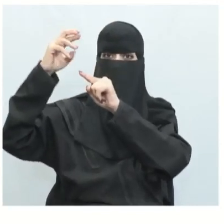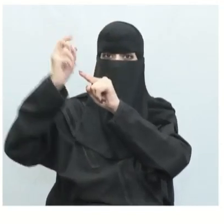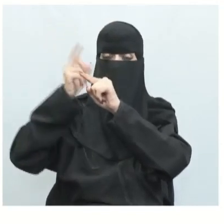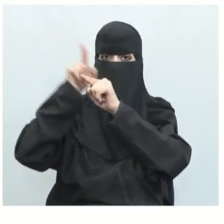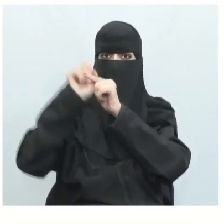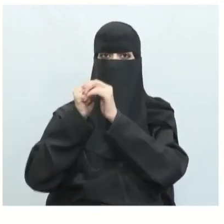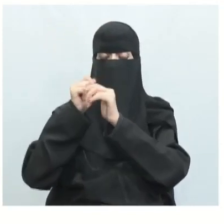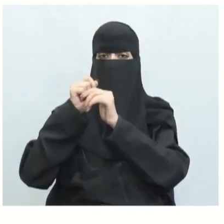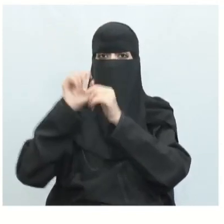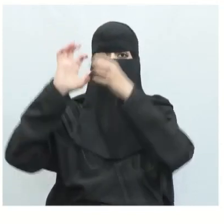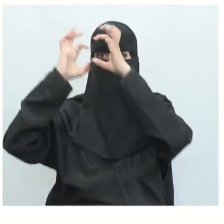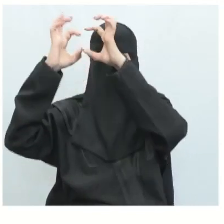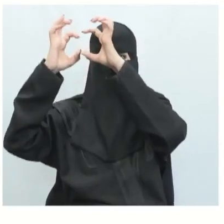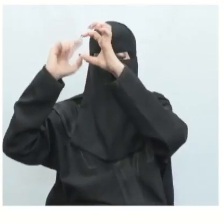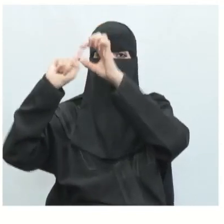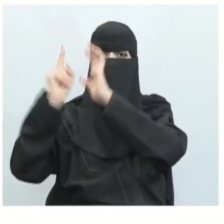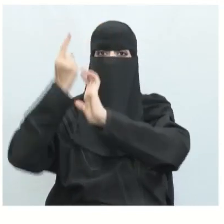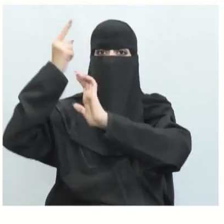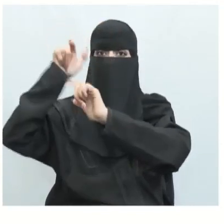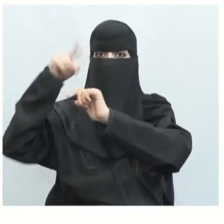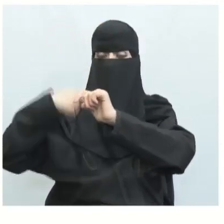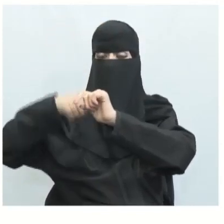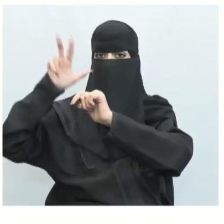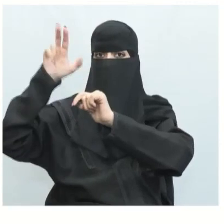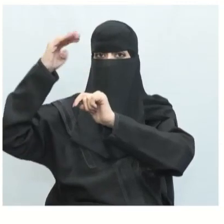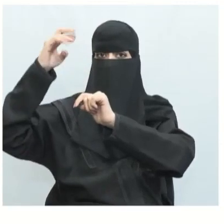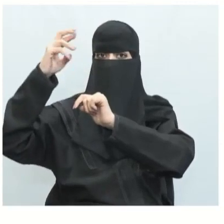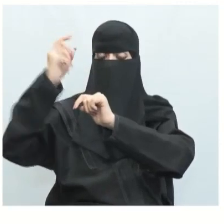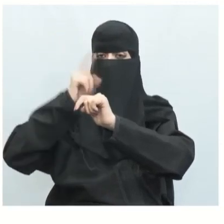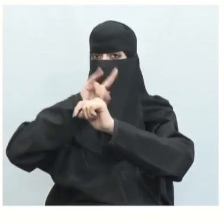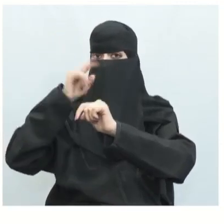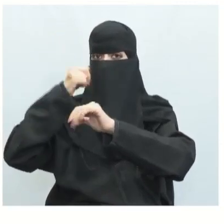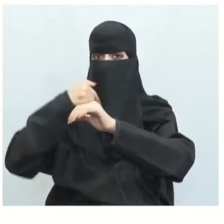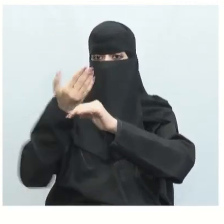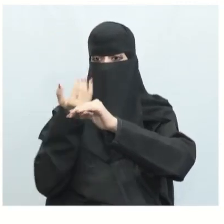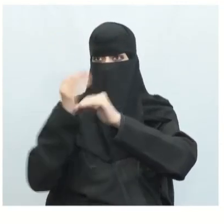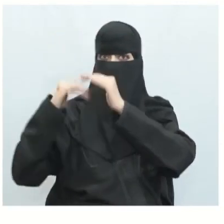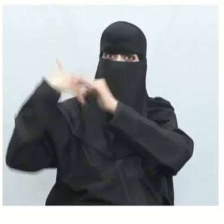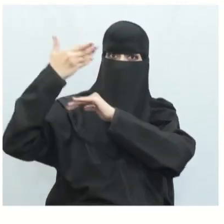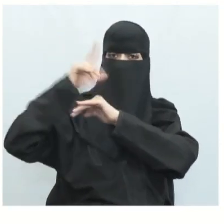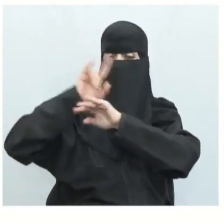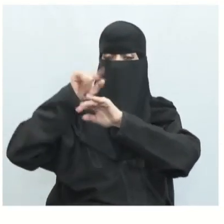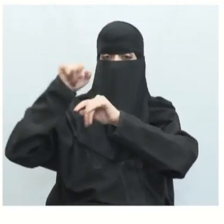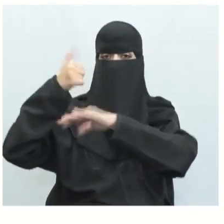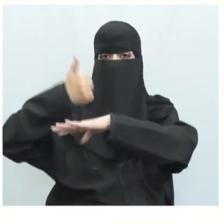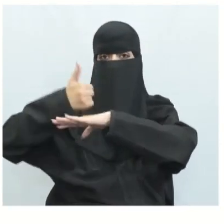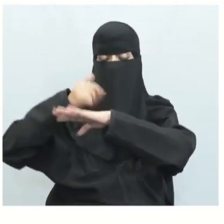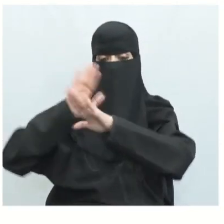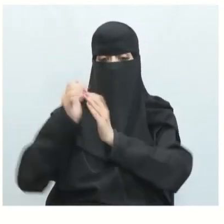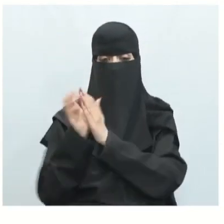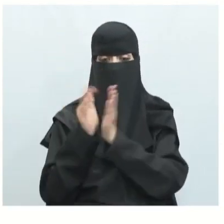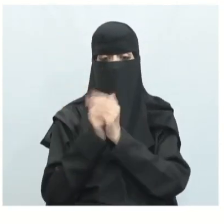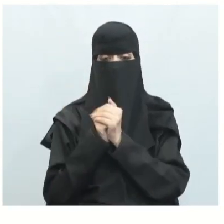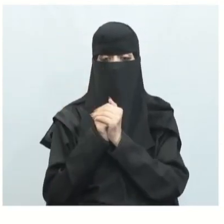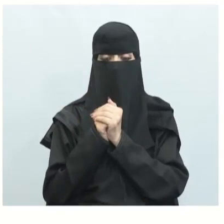لدينا عقده فريده تسمى الجذر لا يوجد لها اصل هذه العقده تسمى الجذر